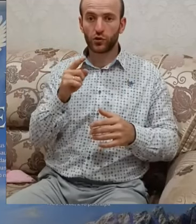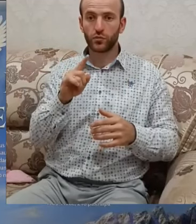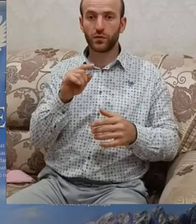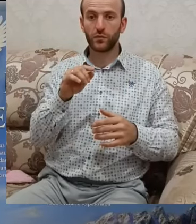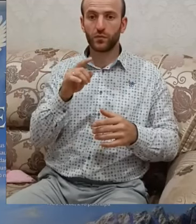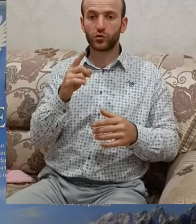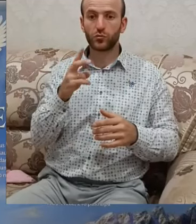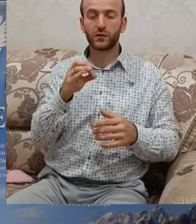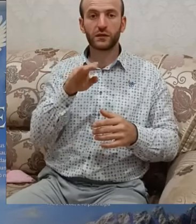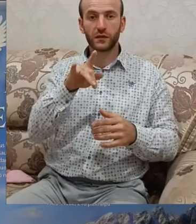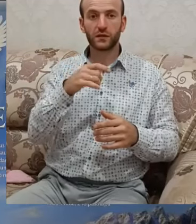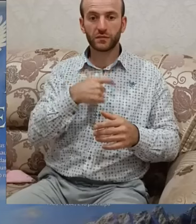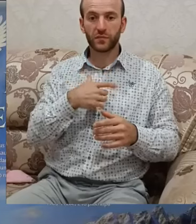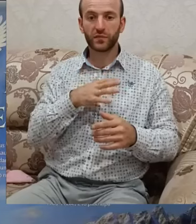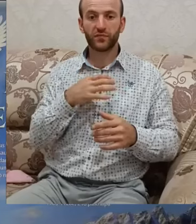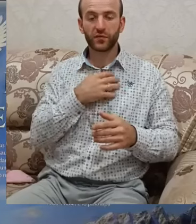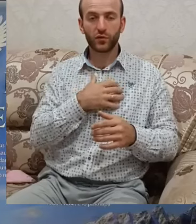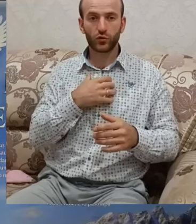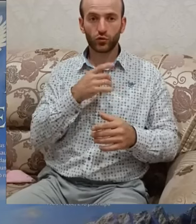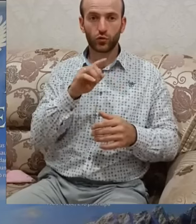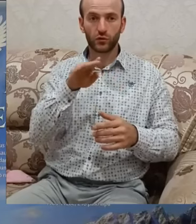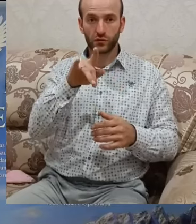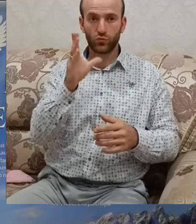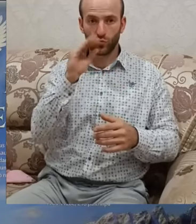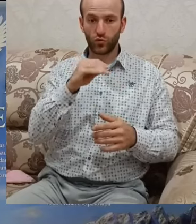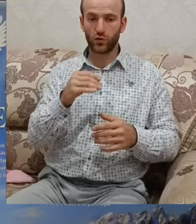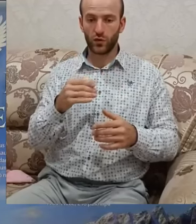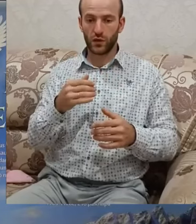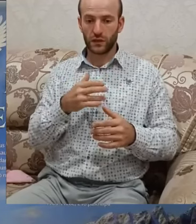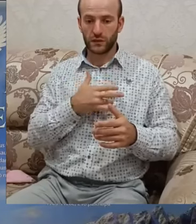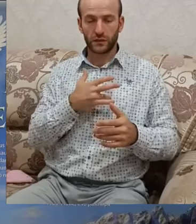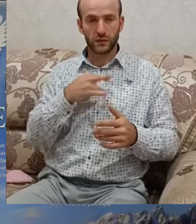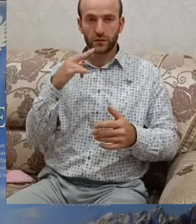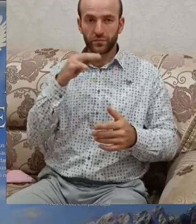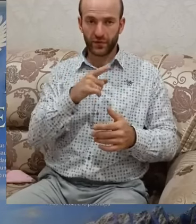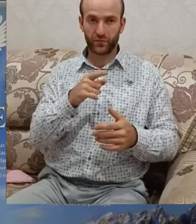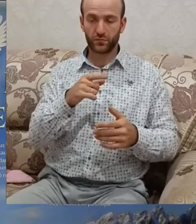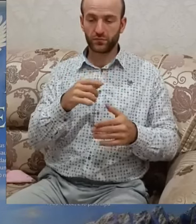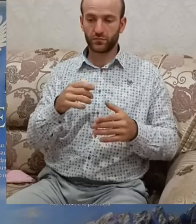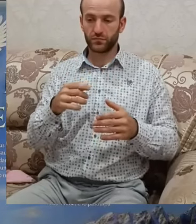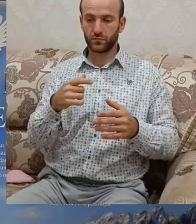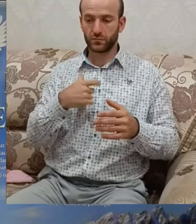неправильном положении сердца. Когда комбайнас артея. Когда надвигается комбайн.